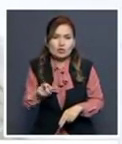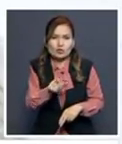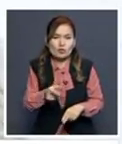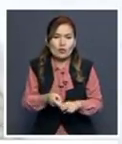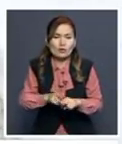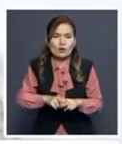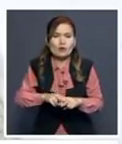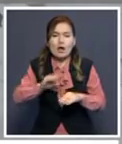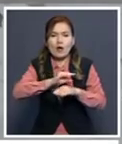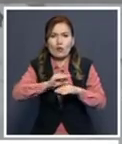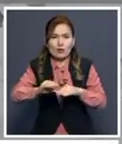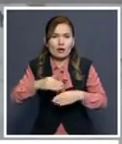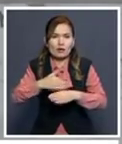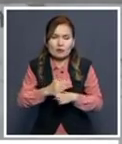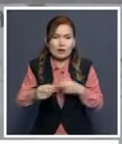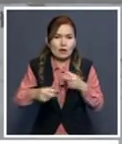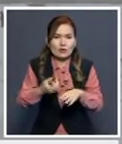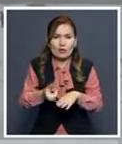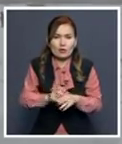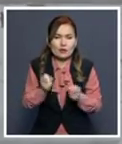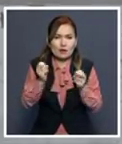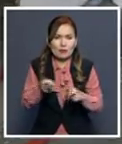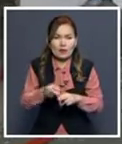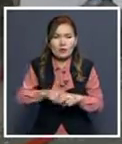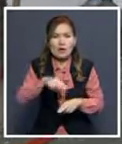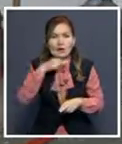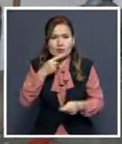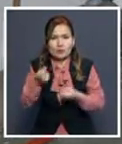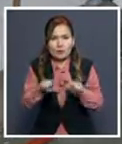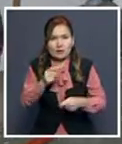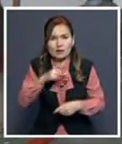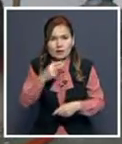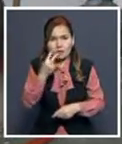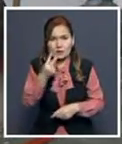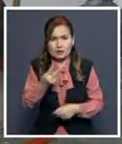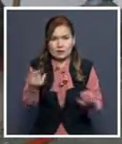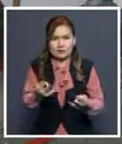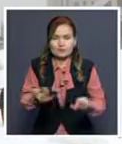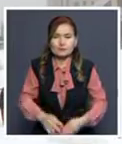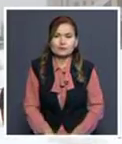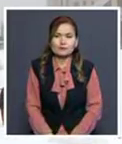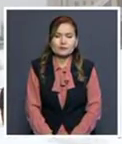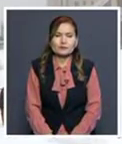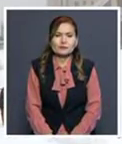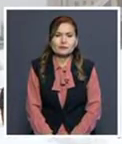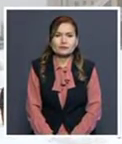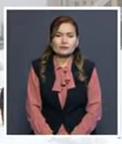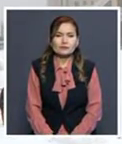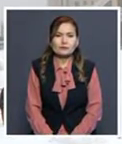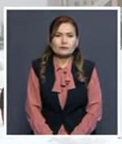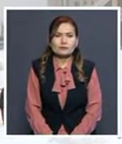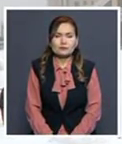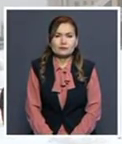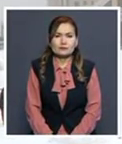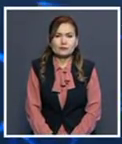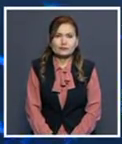айдында мұздың жарылу қаупі бар. Мамандар абай болуды ескертті. Оңғар Алпысбайұлы, Дархан Әлібек, Қазақстан ұлттық